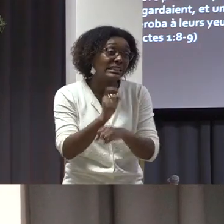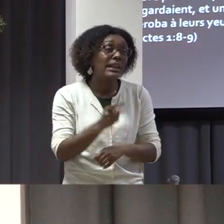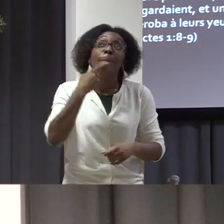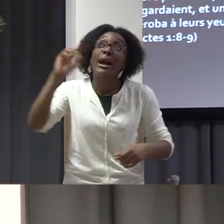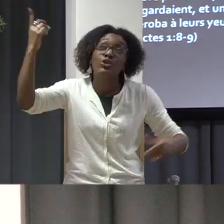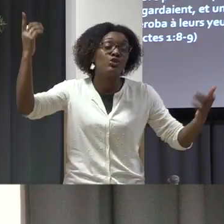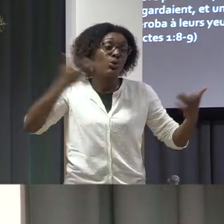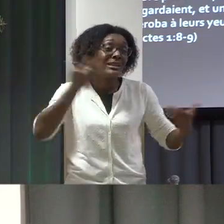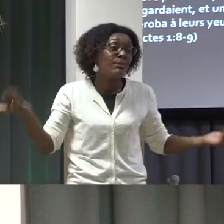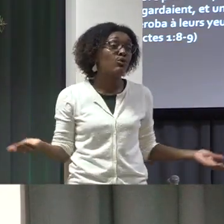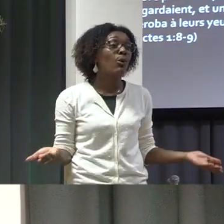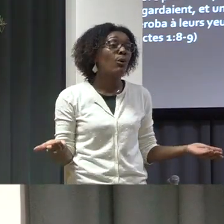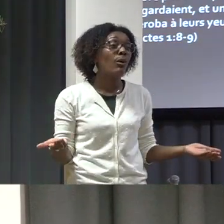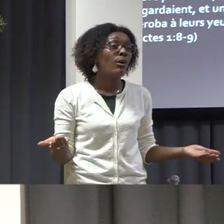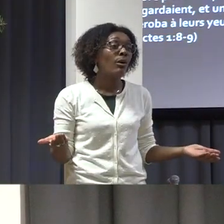cette année